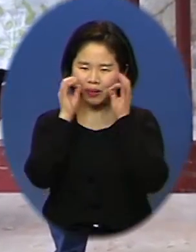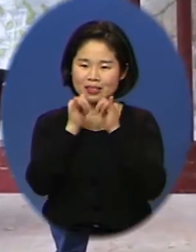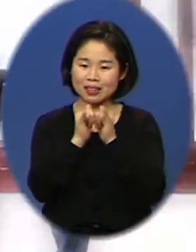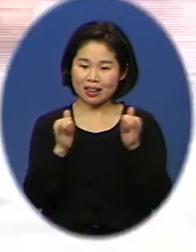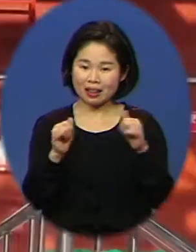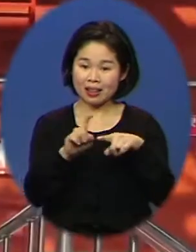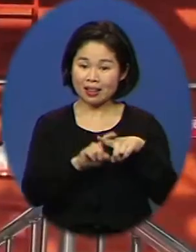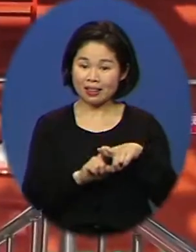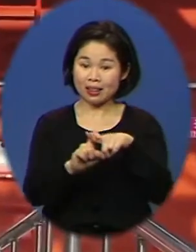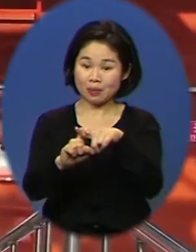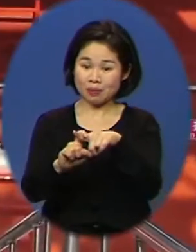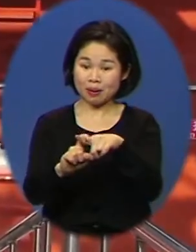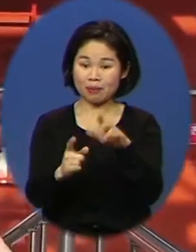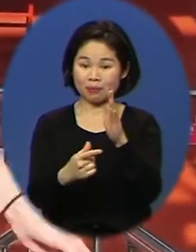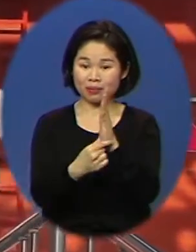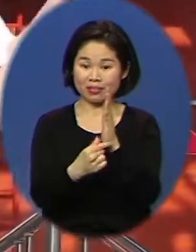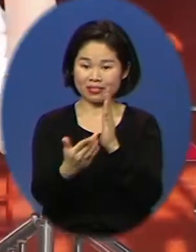드립니다.